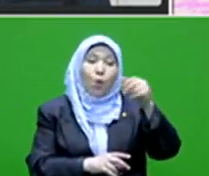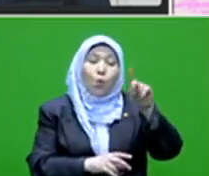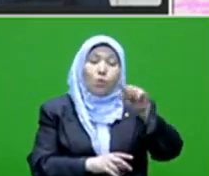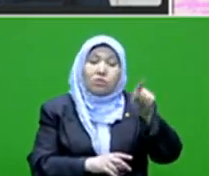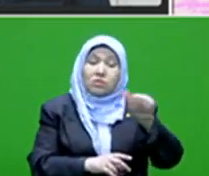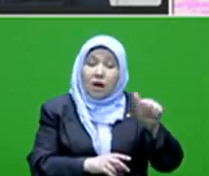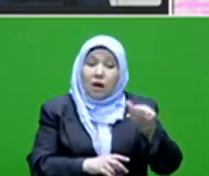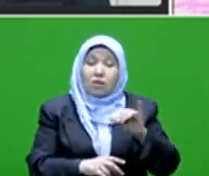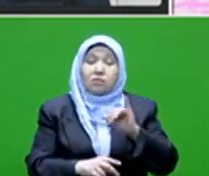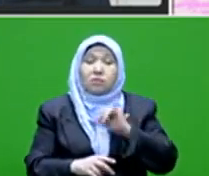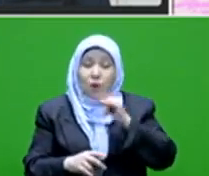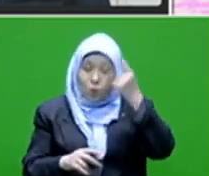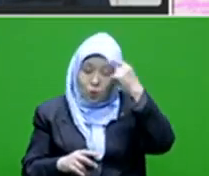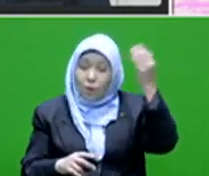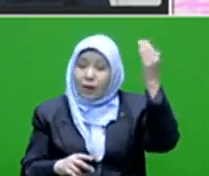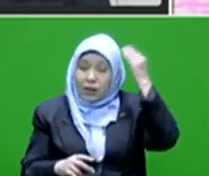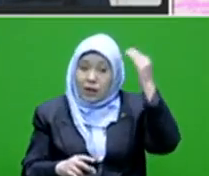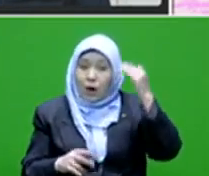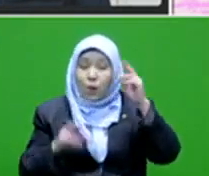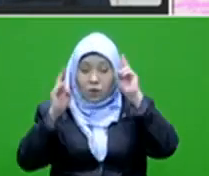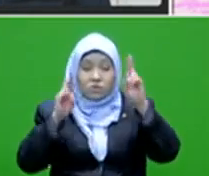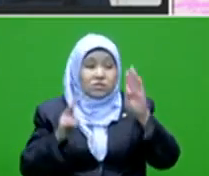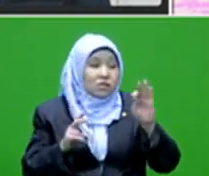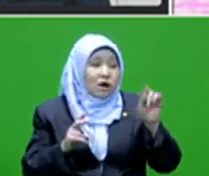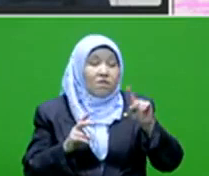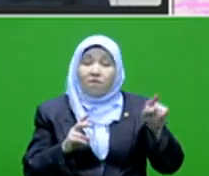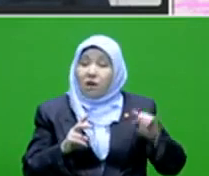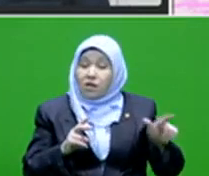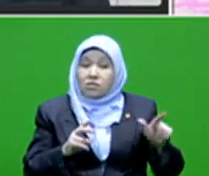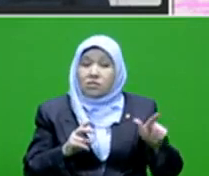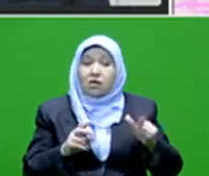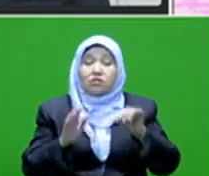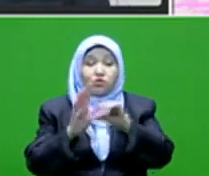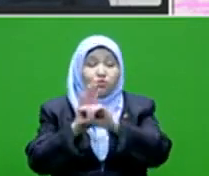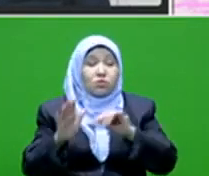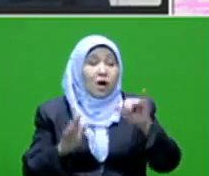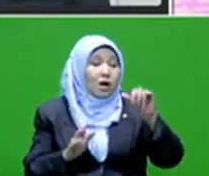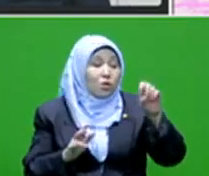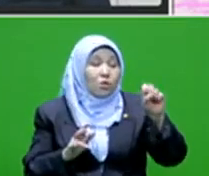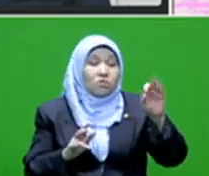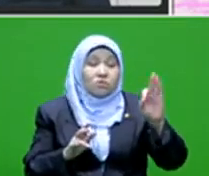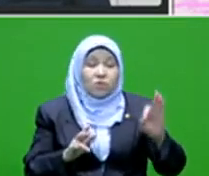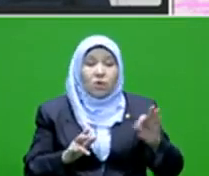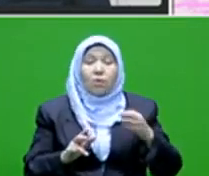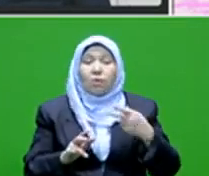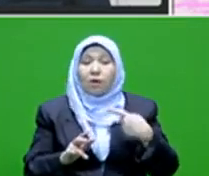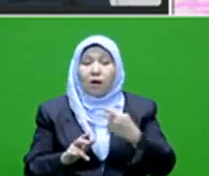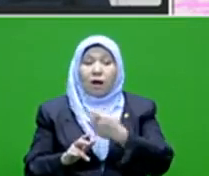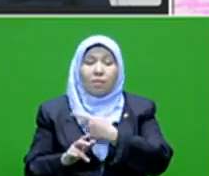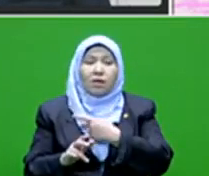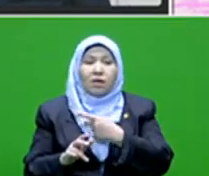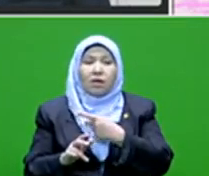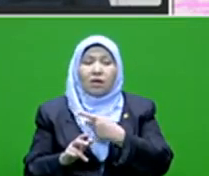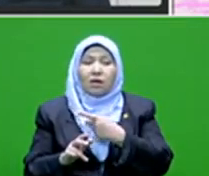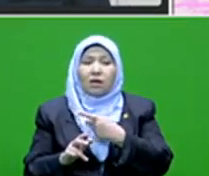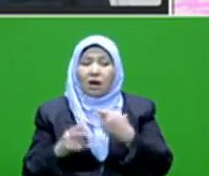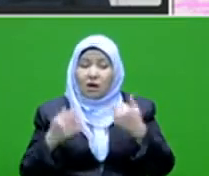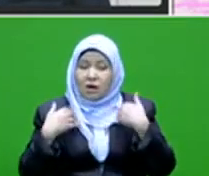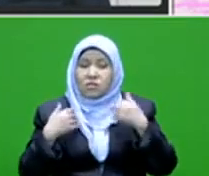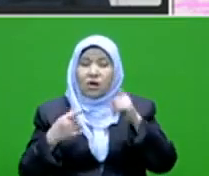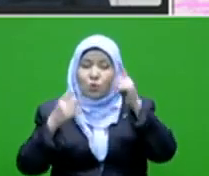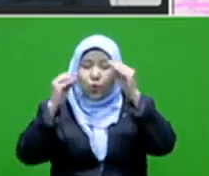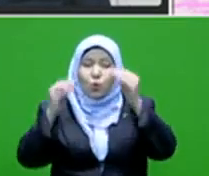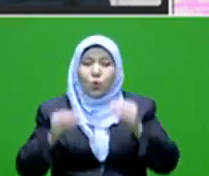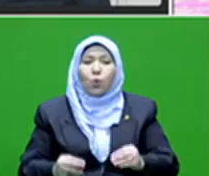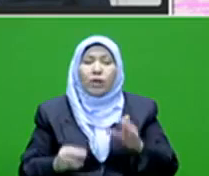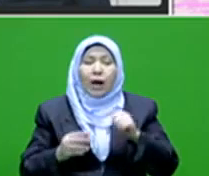Saya, untuk pengetahuan Ustaz Faz dengan Ustaz Tirmizi, surah Yusuf ni kami talaki dengan salah seorang guru yang alim